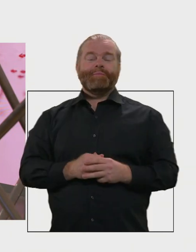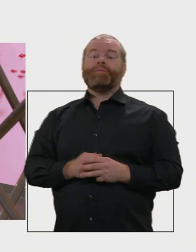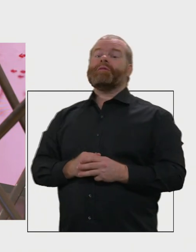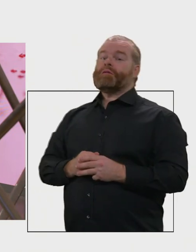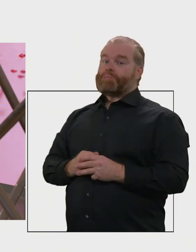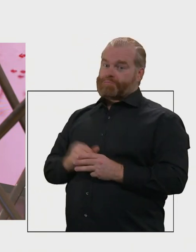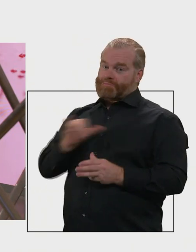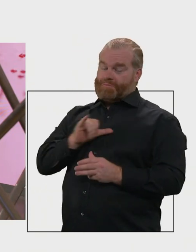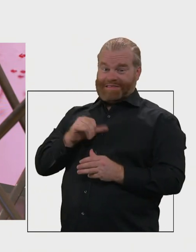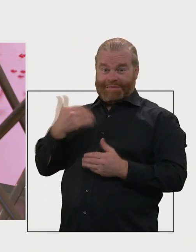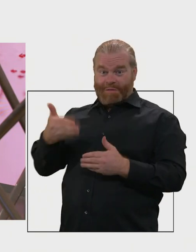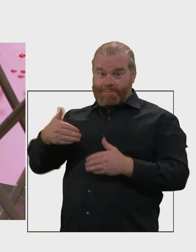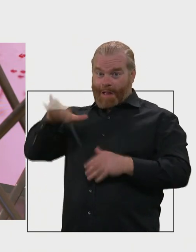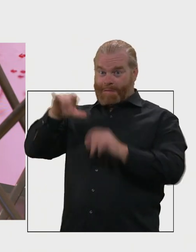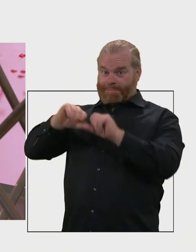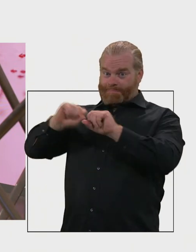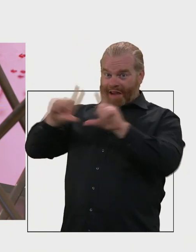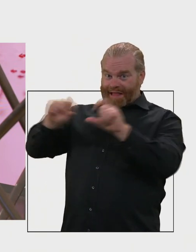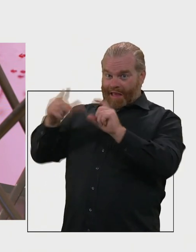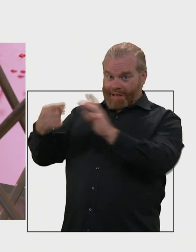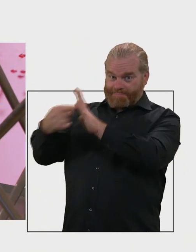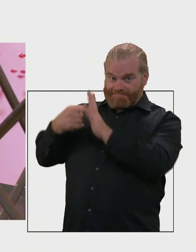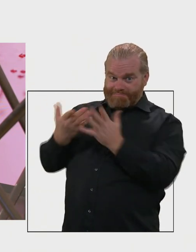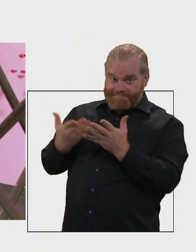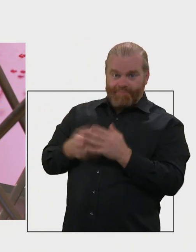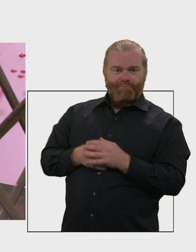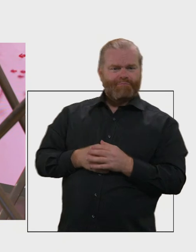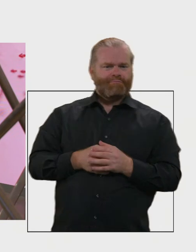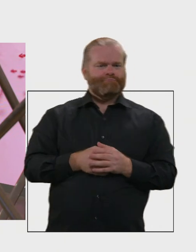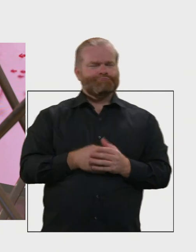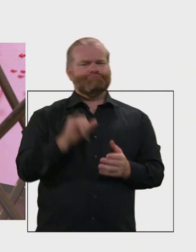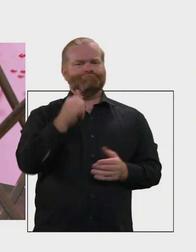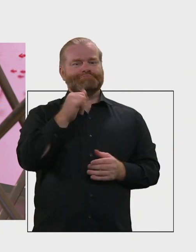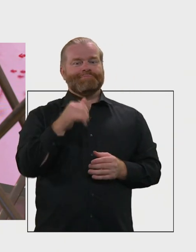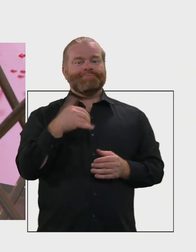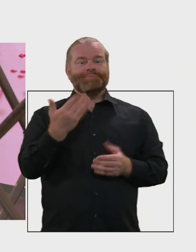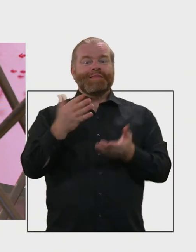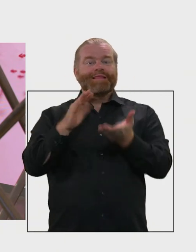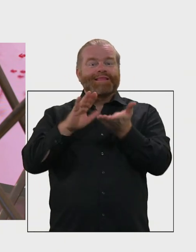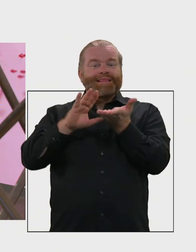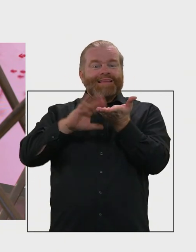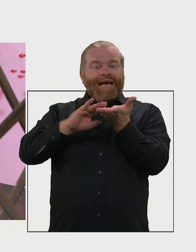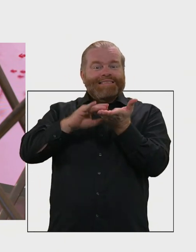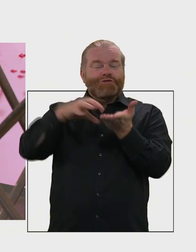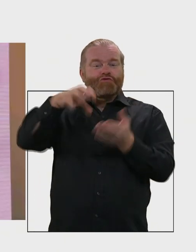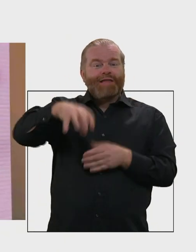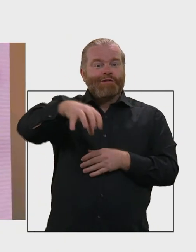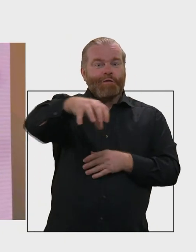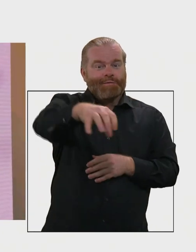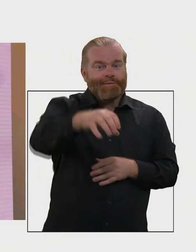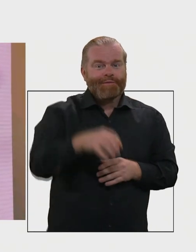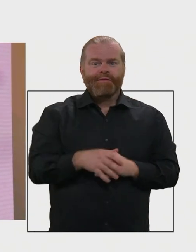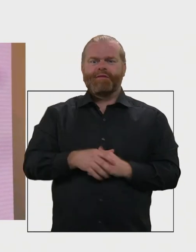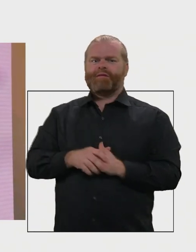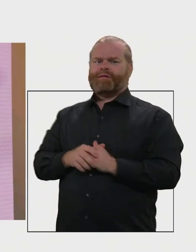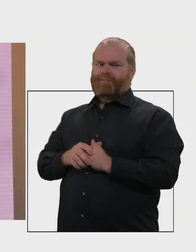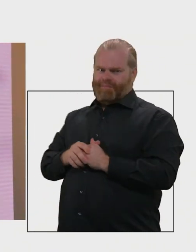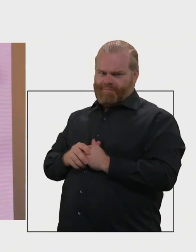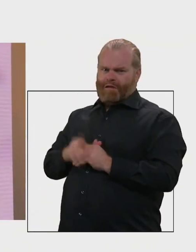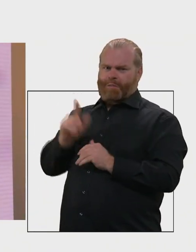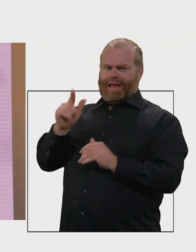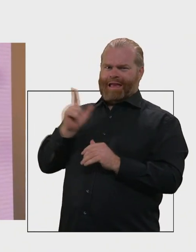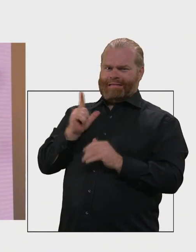Beispiel Taststationen, ein Tastklo. Von vornherein nicht so geplant eigentlich, ne? Oder? Anfangs. Doch,